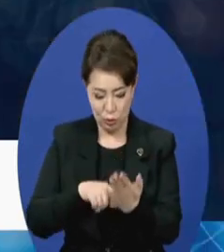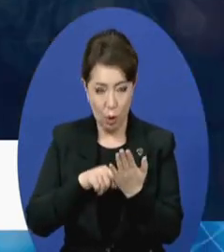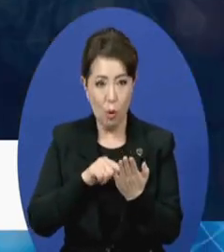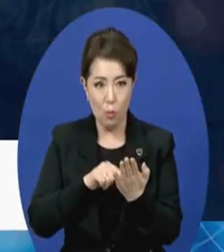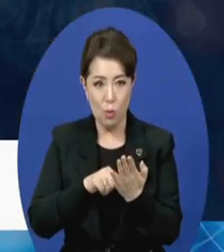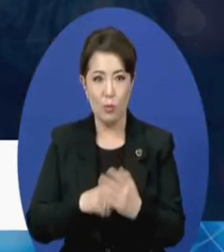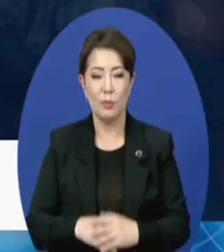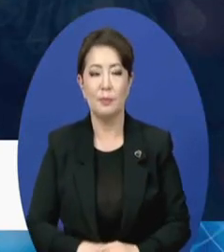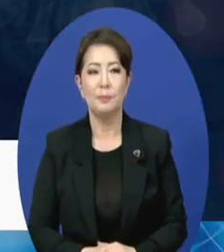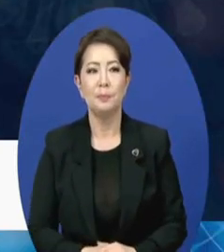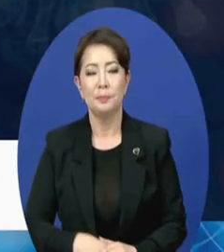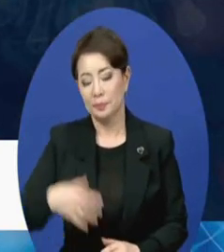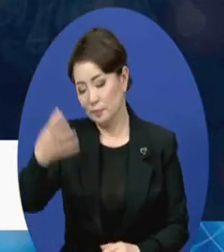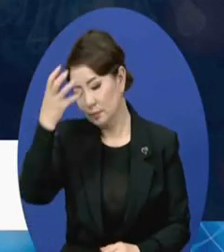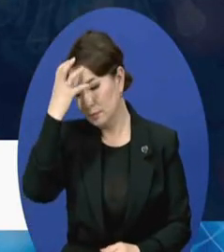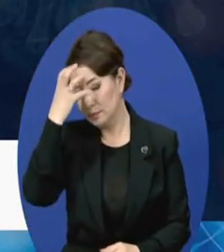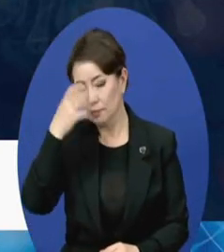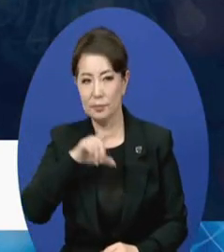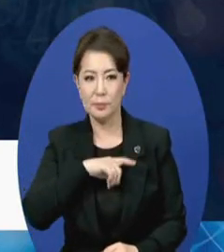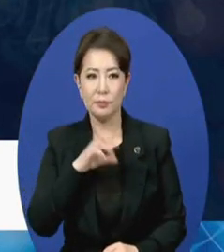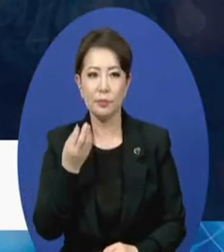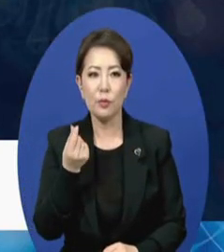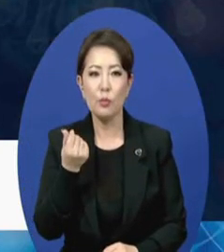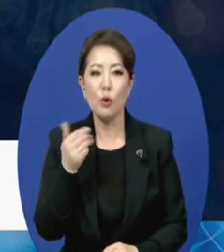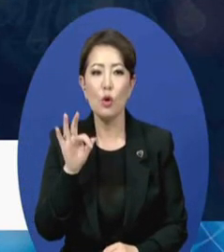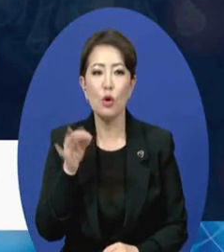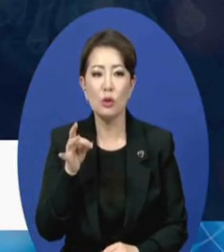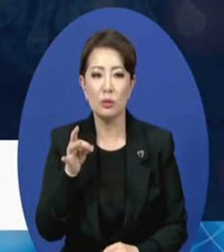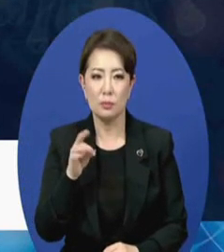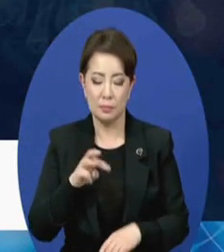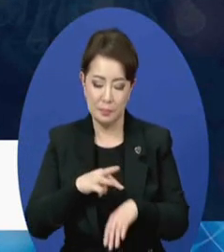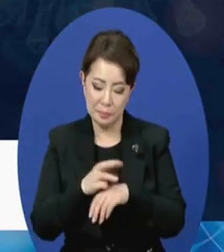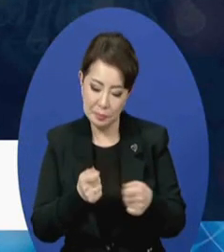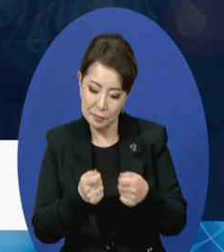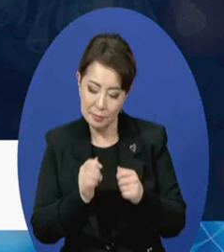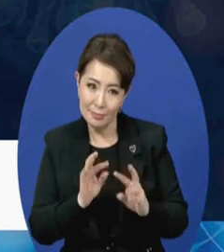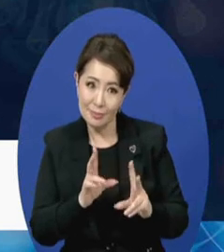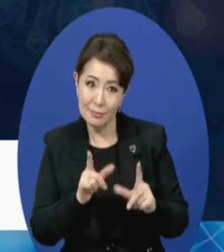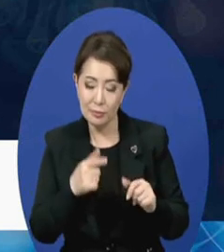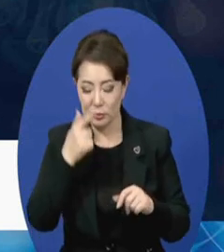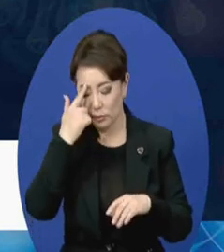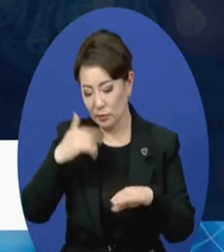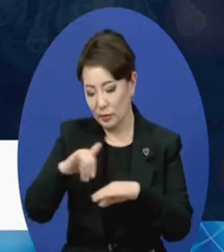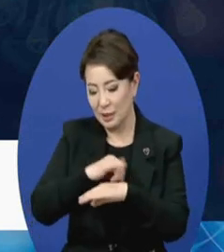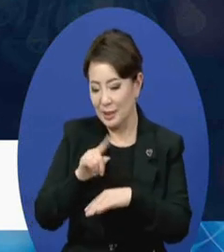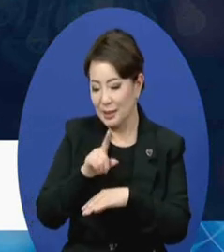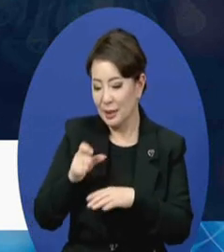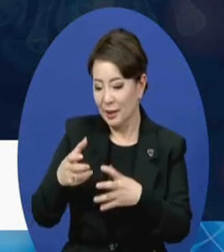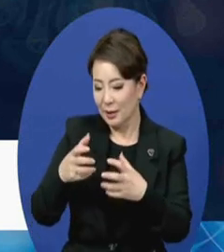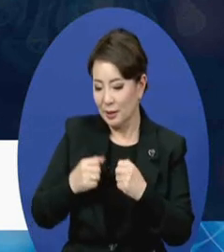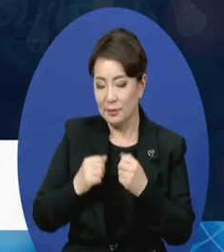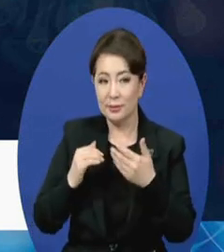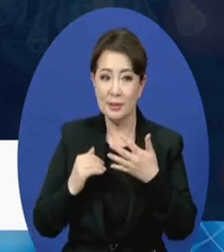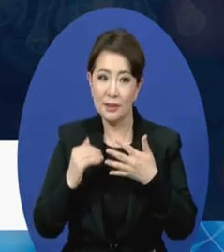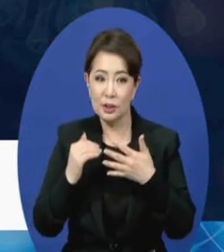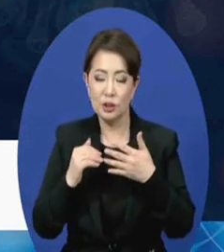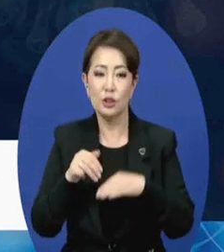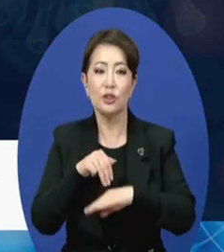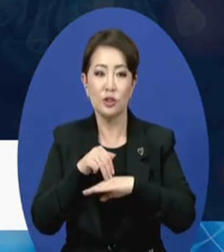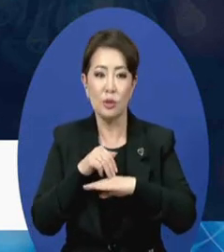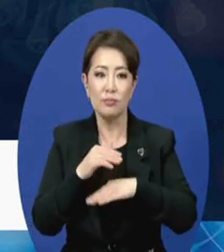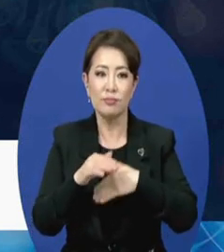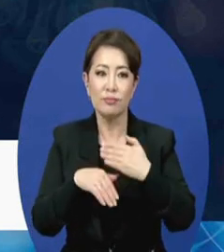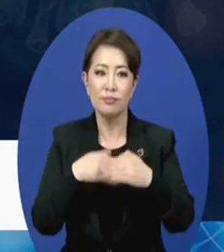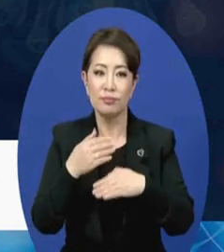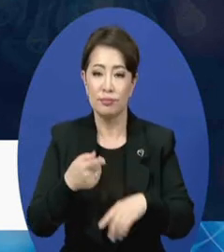байгаа. Засгийн газрын зүгээс өрийн менежментийг сайжруулснаар Монгол улсын зээлзэх зэрэглэл тогтвортой болж зэрэглэл агсан байна. Эдийн